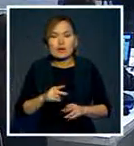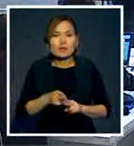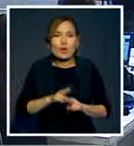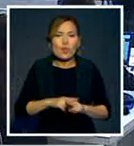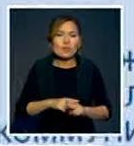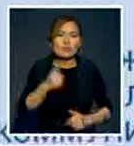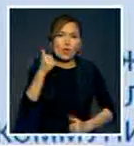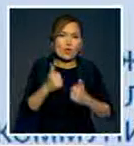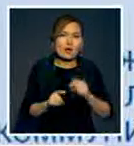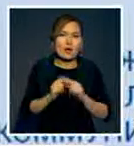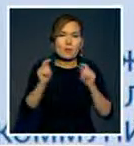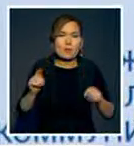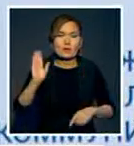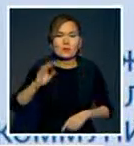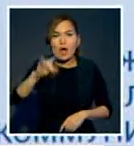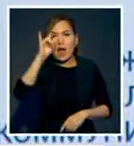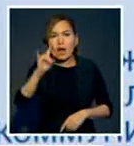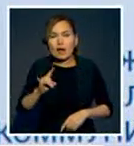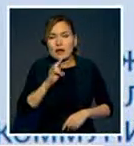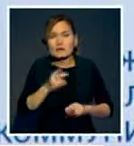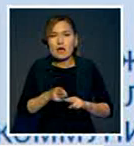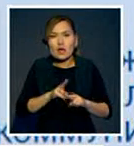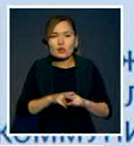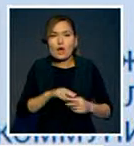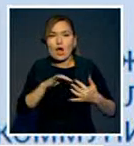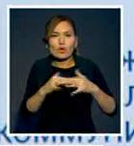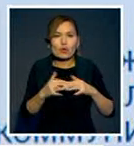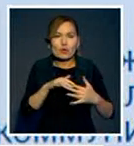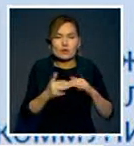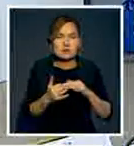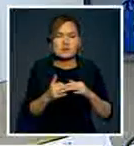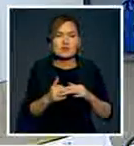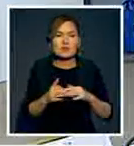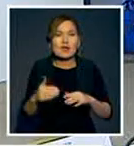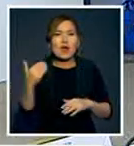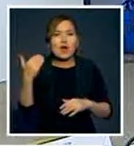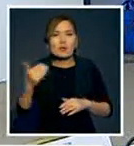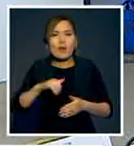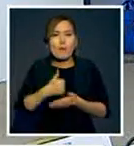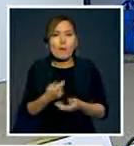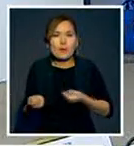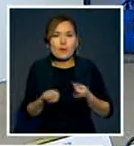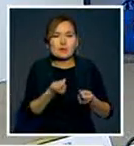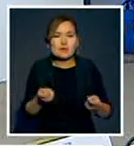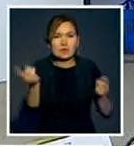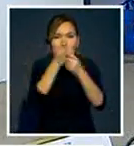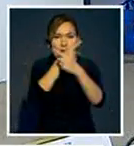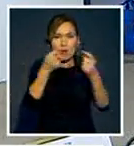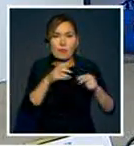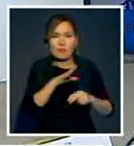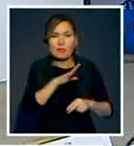мәслихатында Халықаралық қазақ күресі федерациясының президенті Қанат Бозымбаев мәлімдеді. Сайыста дүниежүзінің 40 мемлекетінен